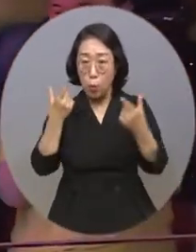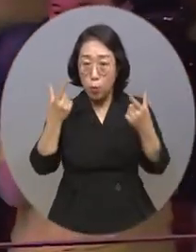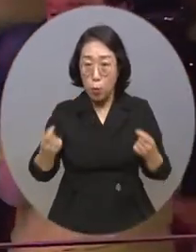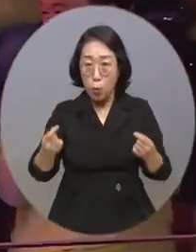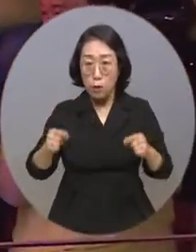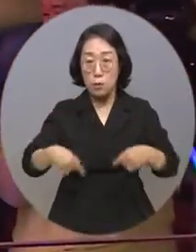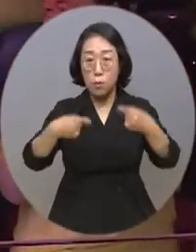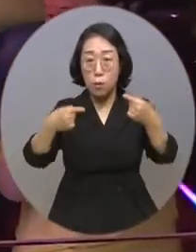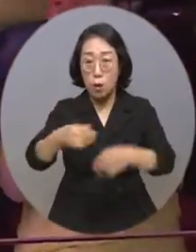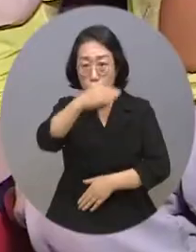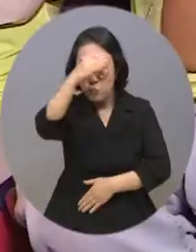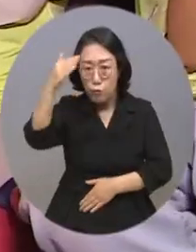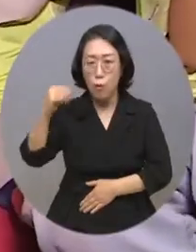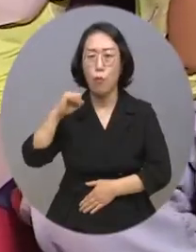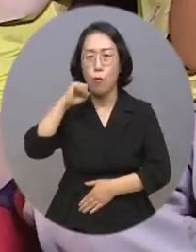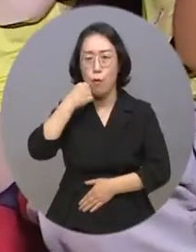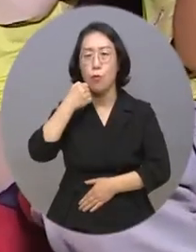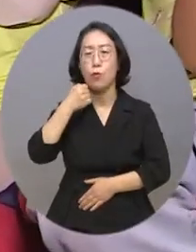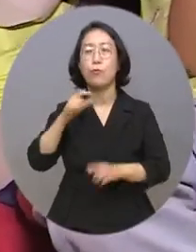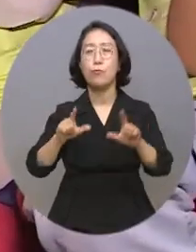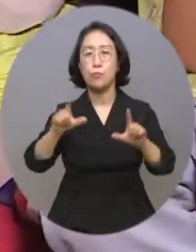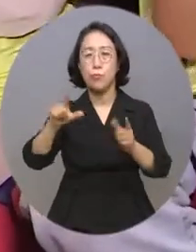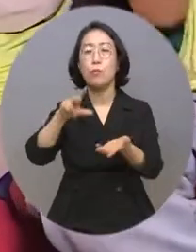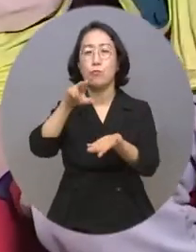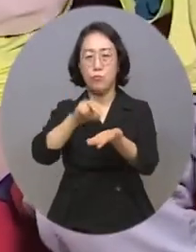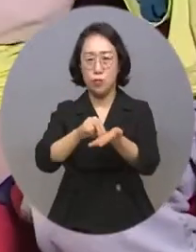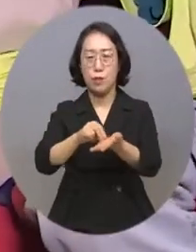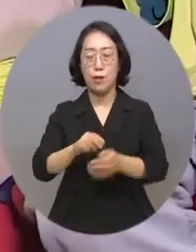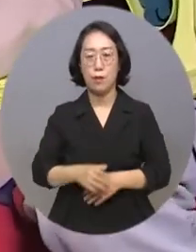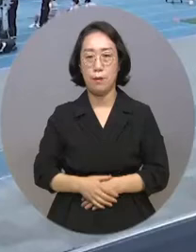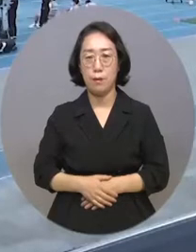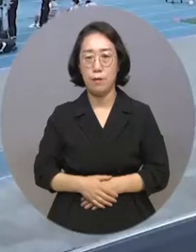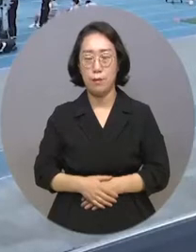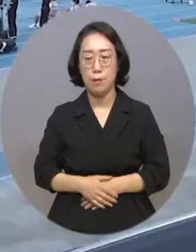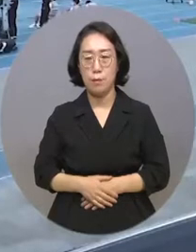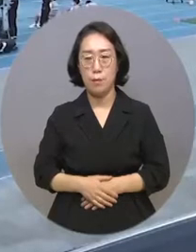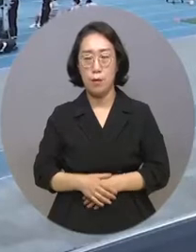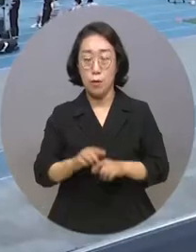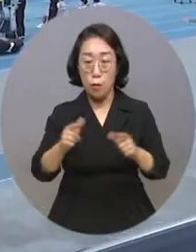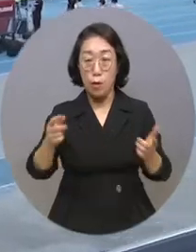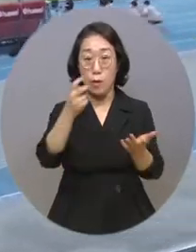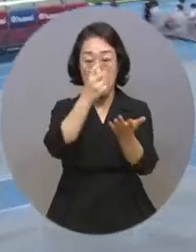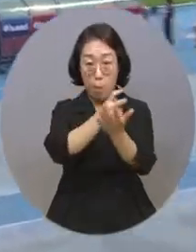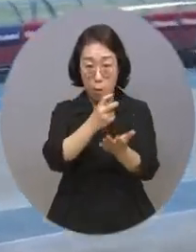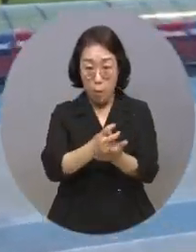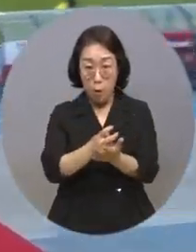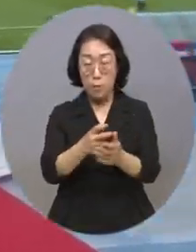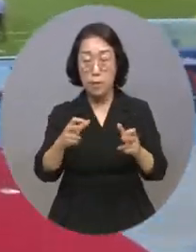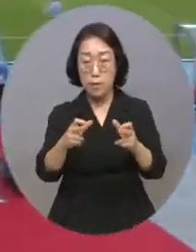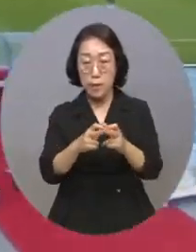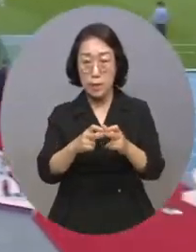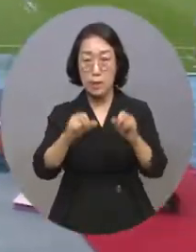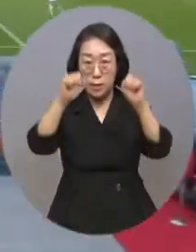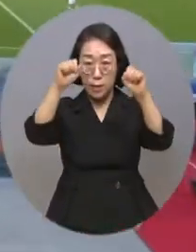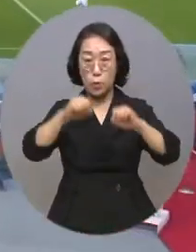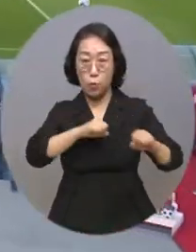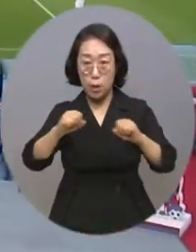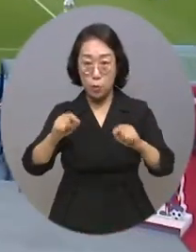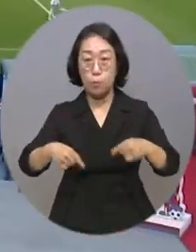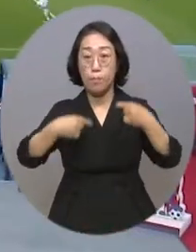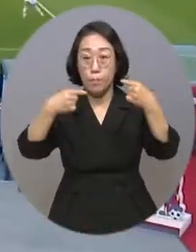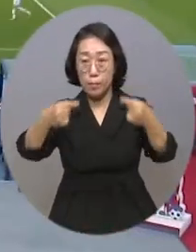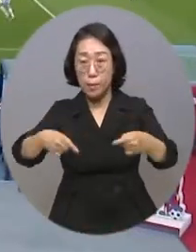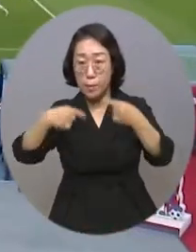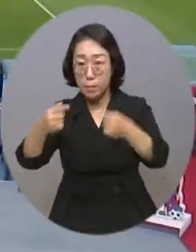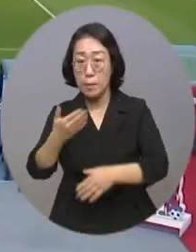기회를 제공받지 못한다는 문제가 제기되는 상황입니다. 다양한 법률에서 장애인의 체육활동 보장에 대한 노력이